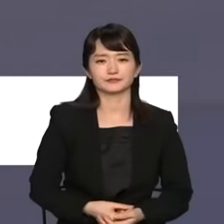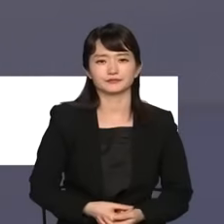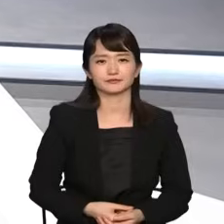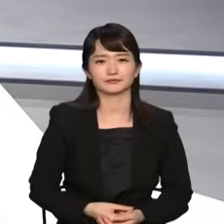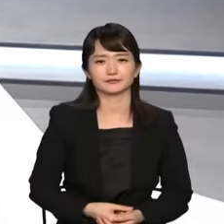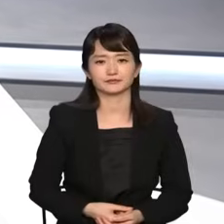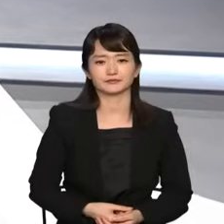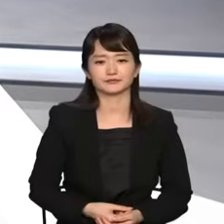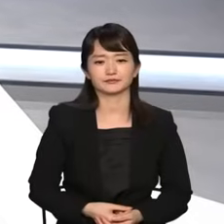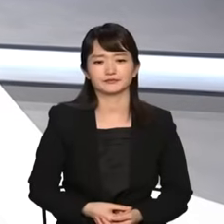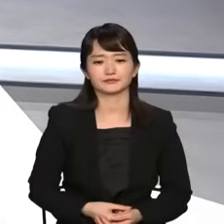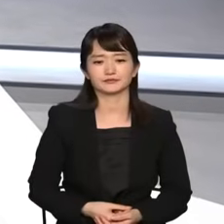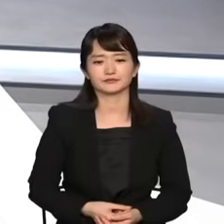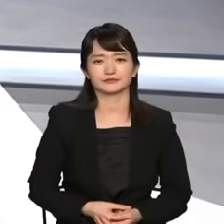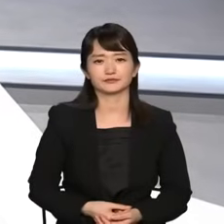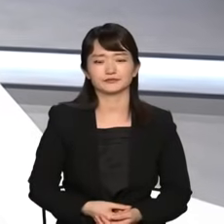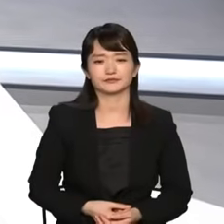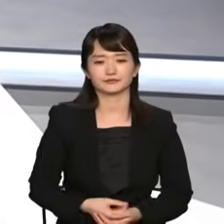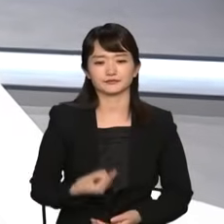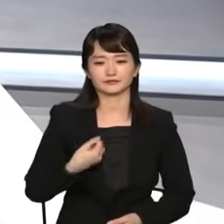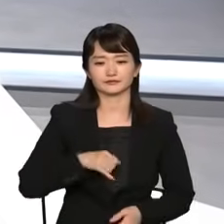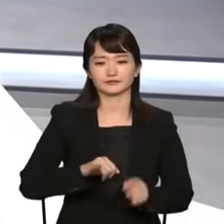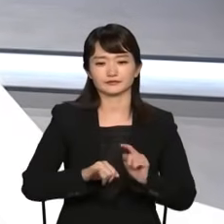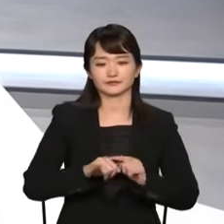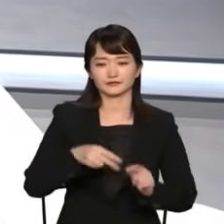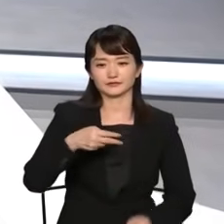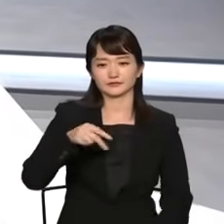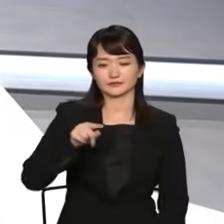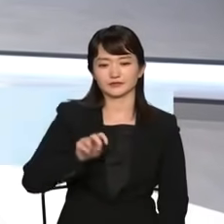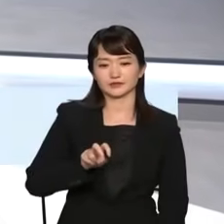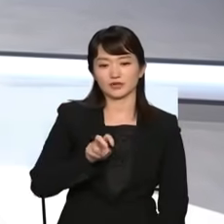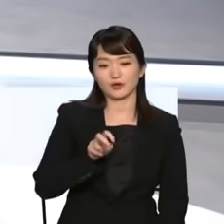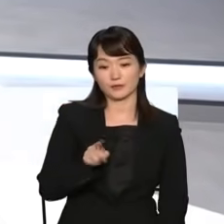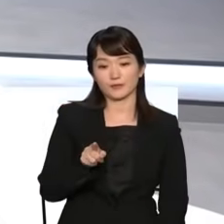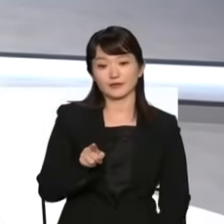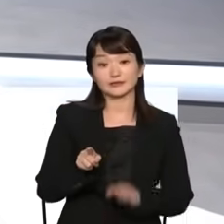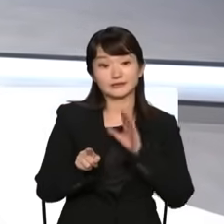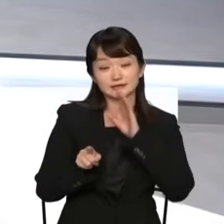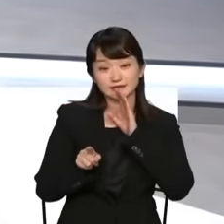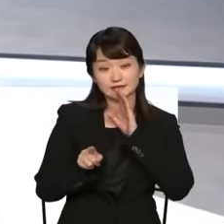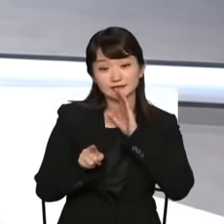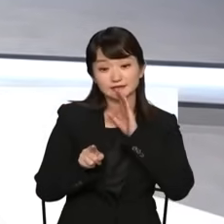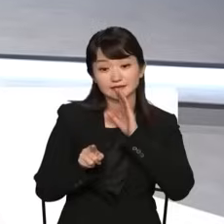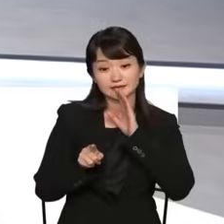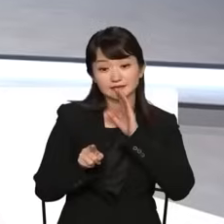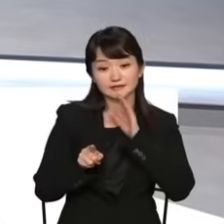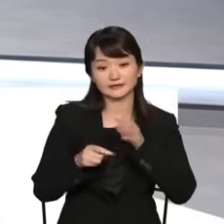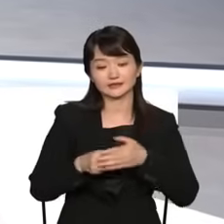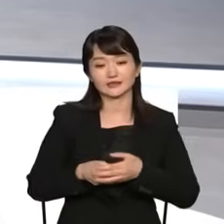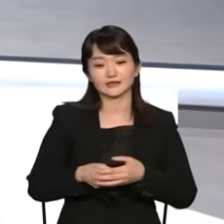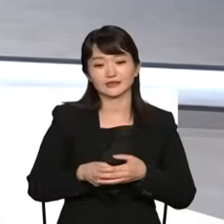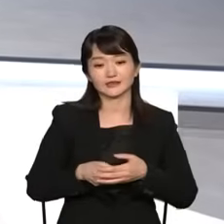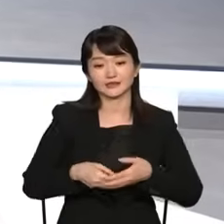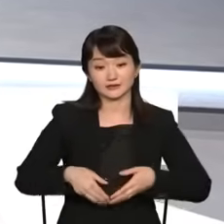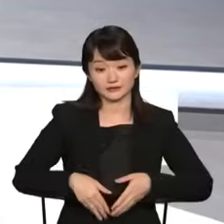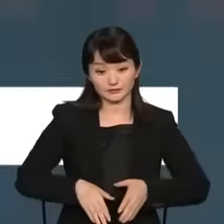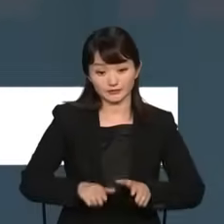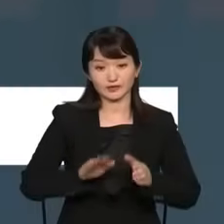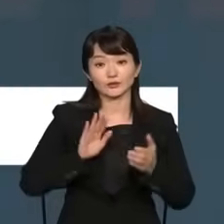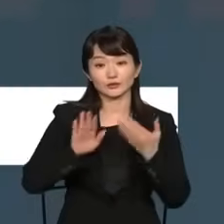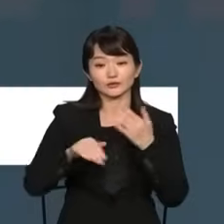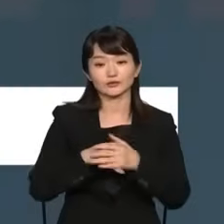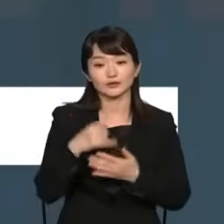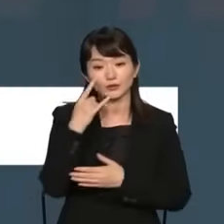百里蛮像，不管是对我妈妈，还是跟女儿相处，对我觉得我挺像。 그 딸 이제 서머 양이 실제로 생기고 나서 엄마 역할을 처음으로 맡는